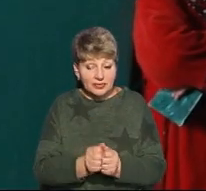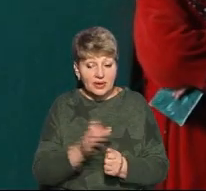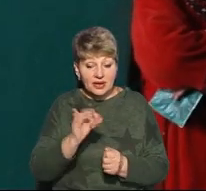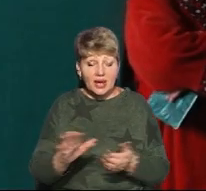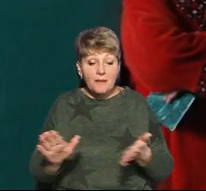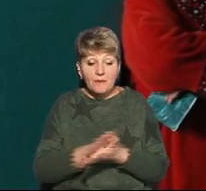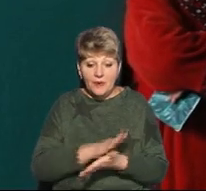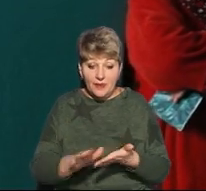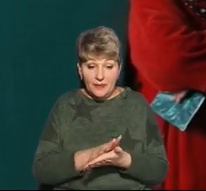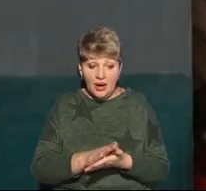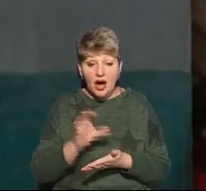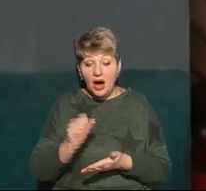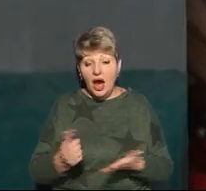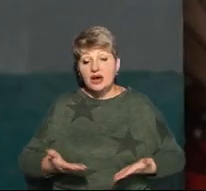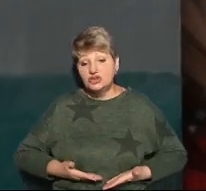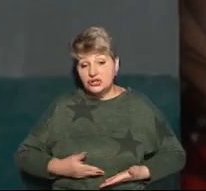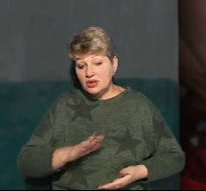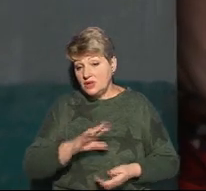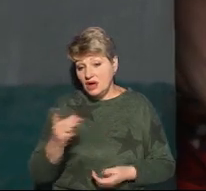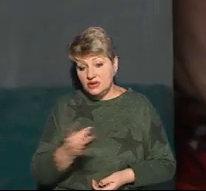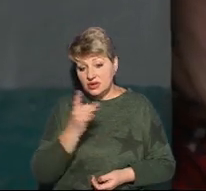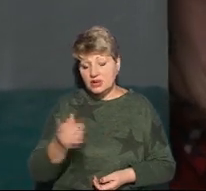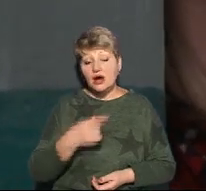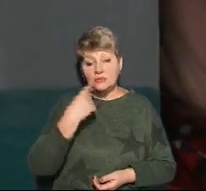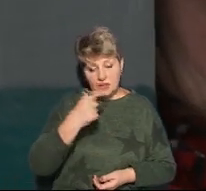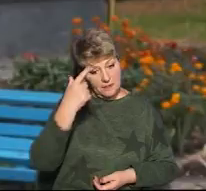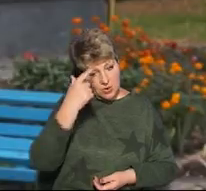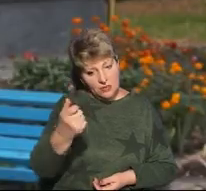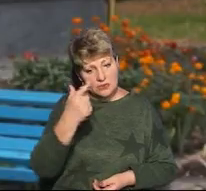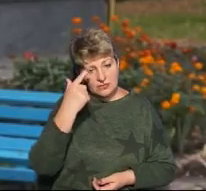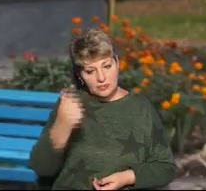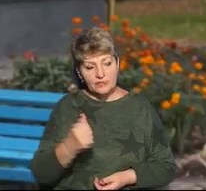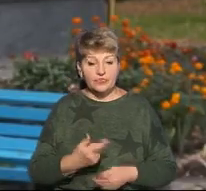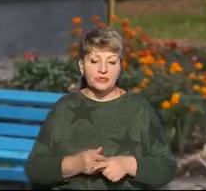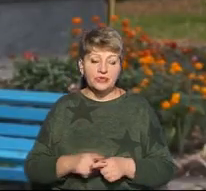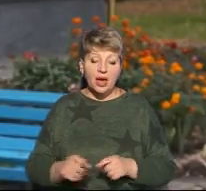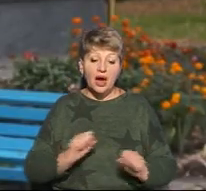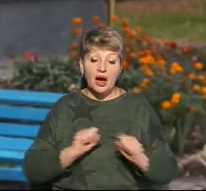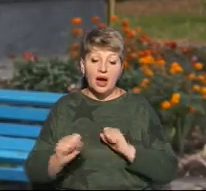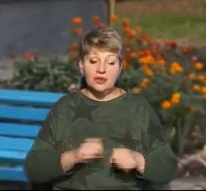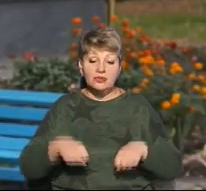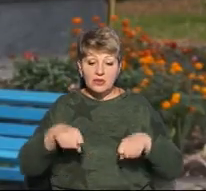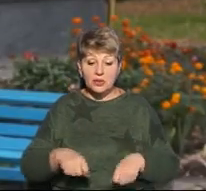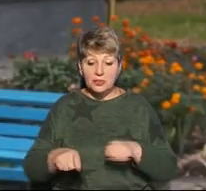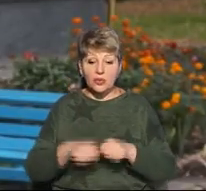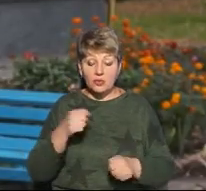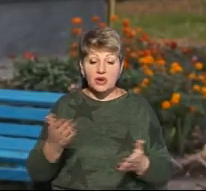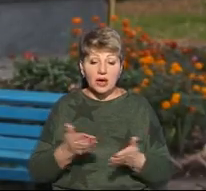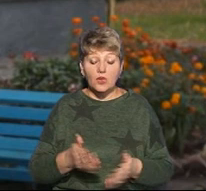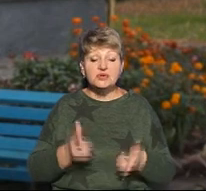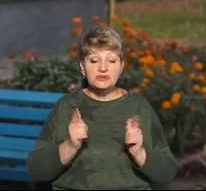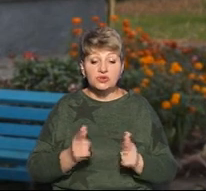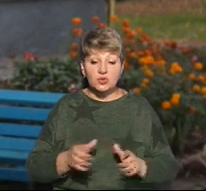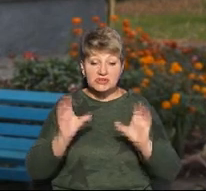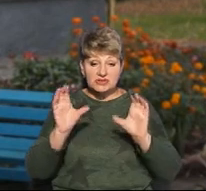керівник Олександр Городинець. А жінці не раз робили усні попередження. Вона вчиняє адміністративне правопорушення, яке передбачено статтею